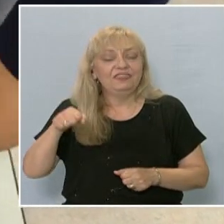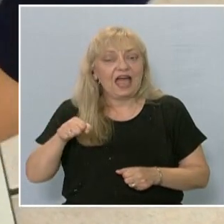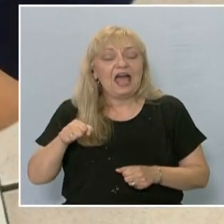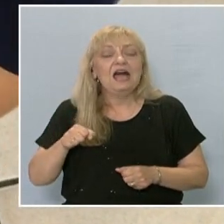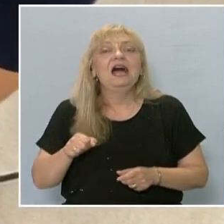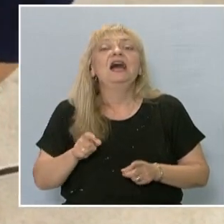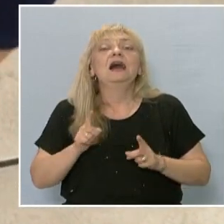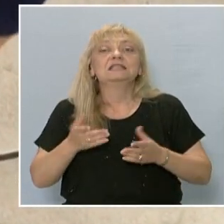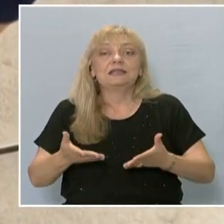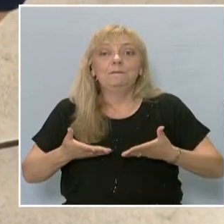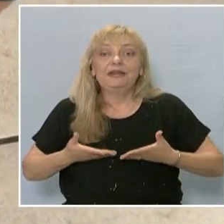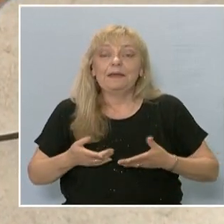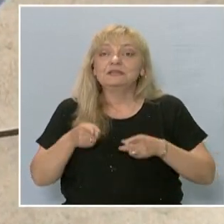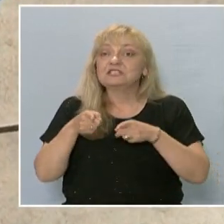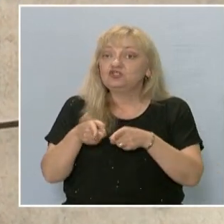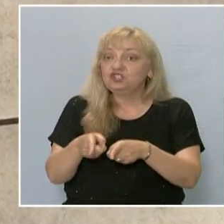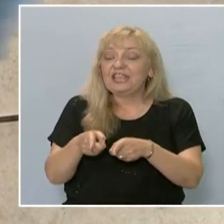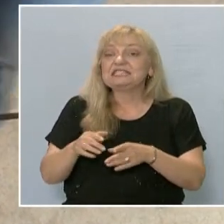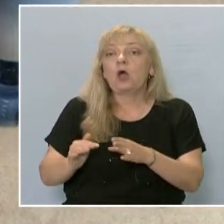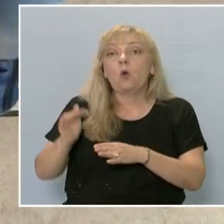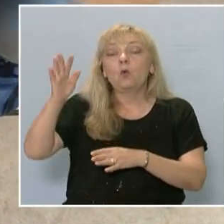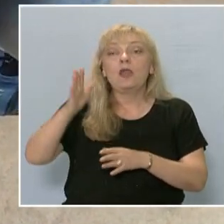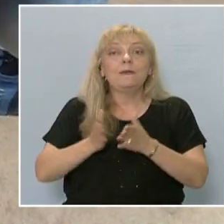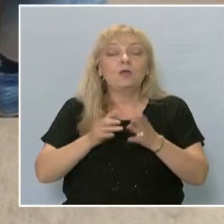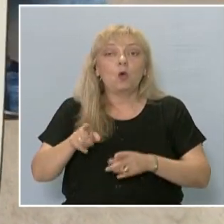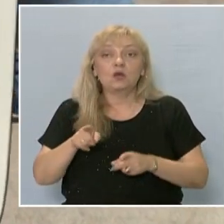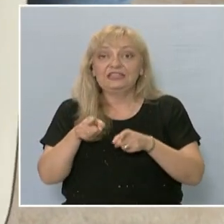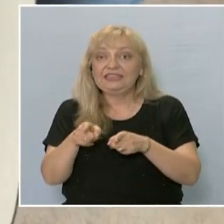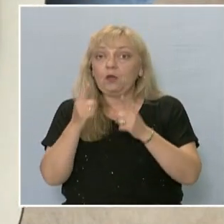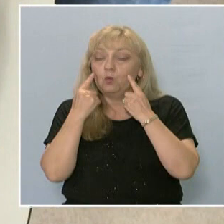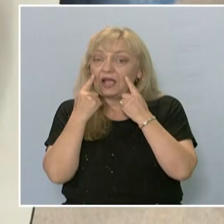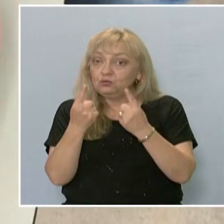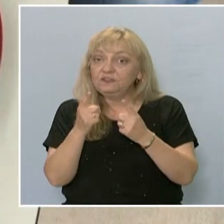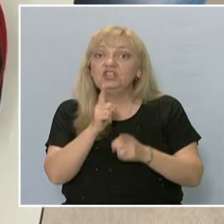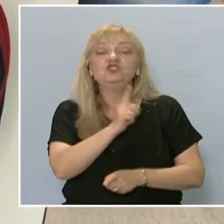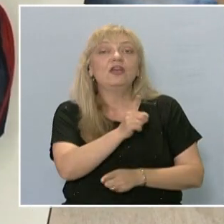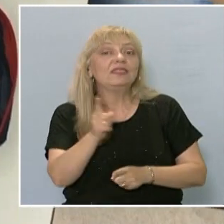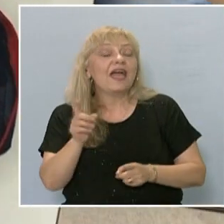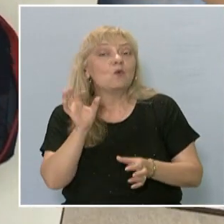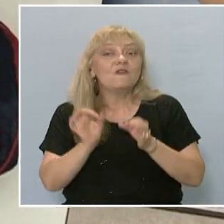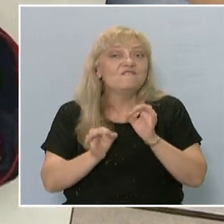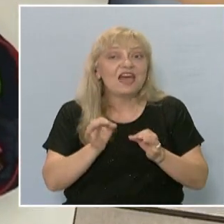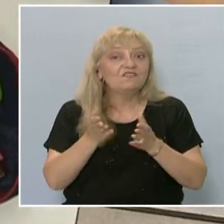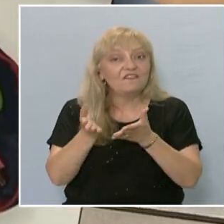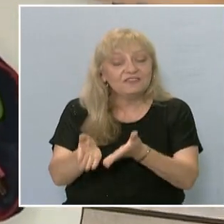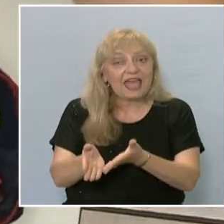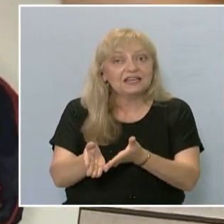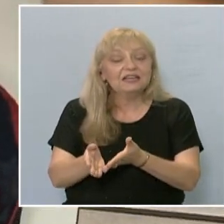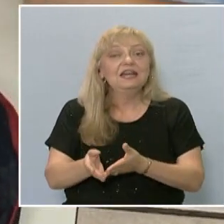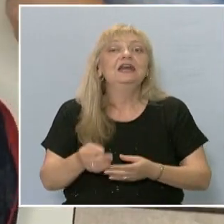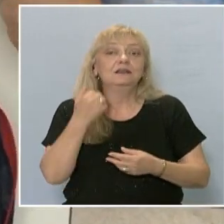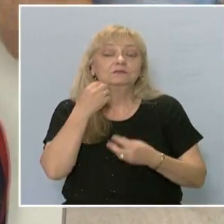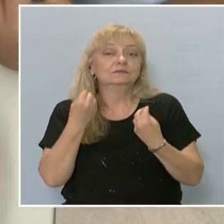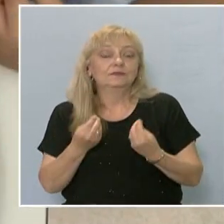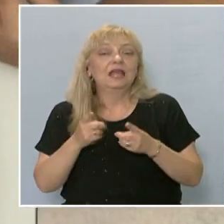приемането че те са големи хора когато видят че някой вярва в тях те също се доверяват сочи опит на димитър караманчев той смята че